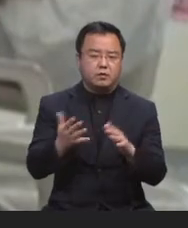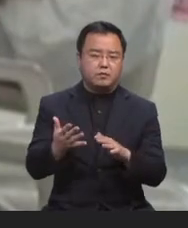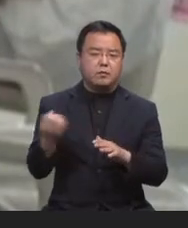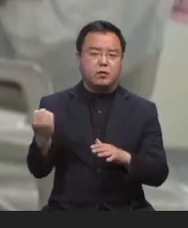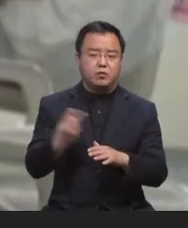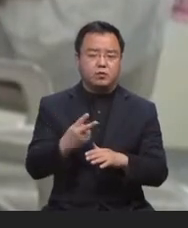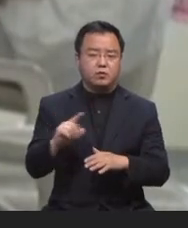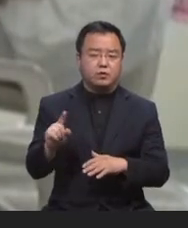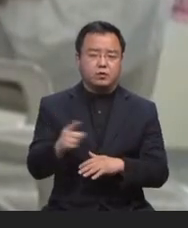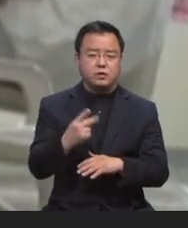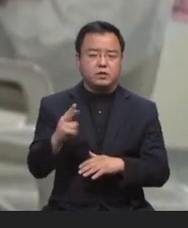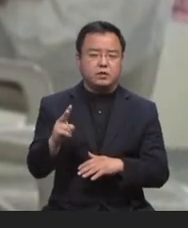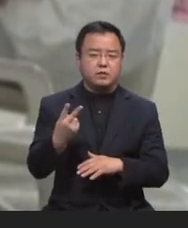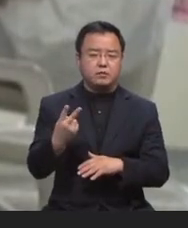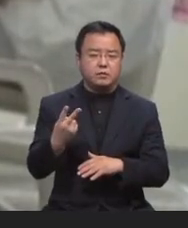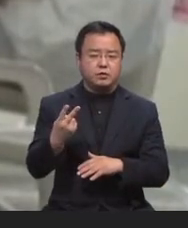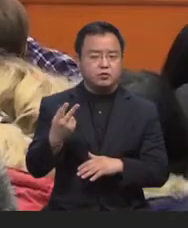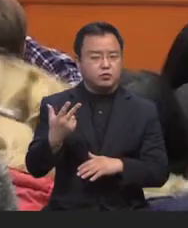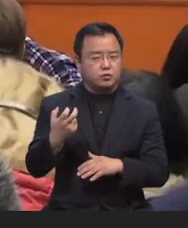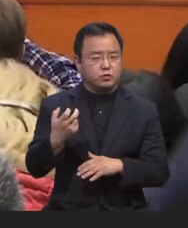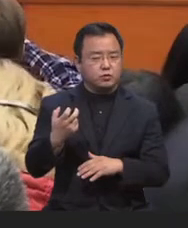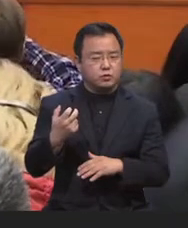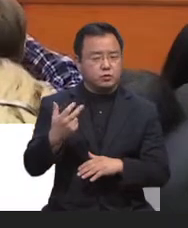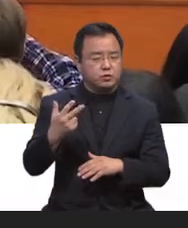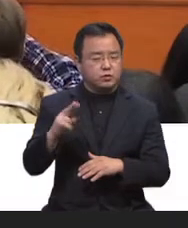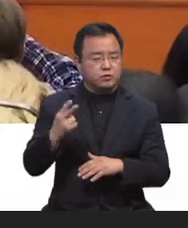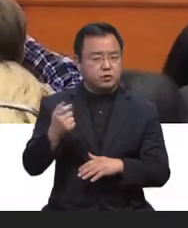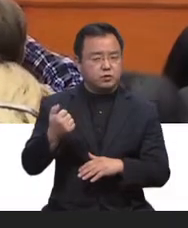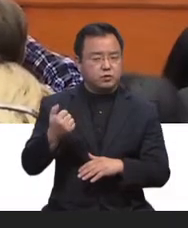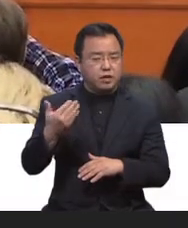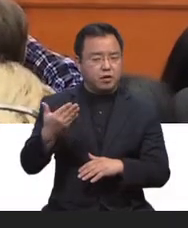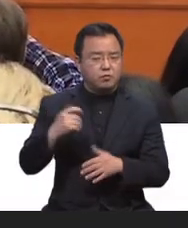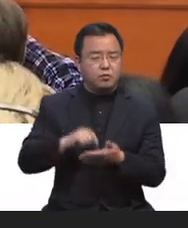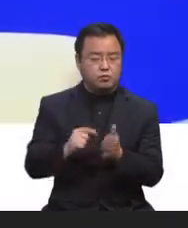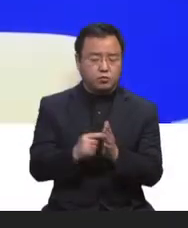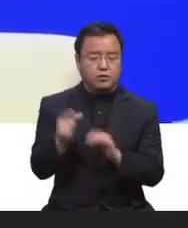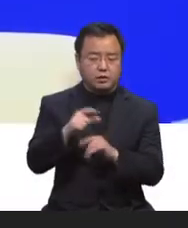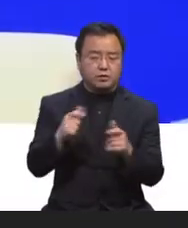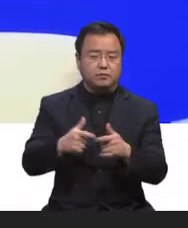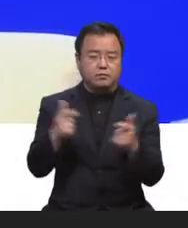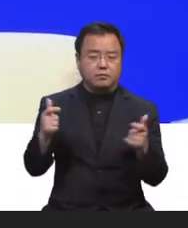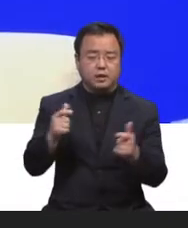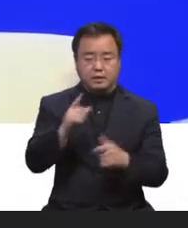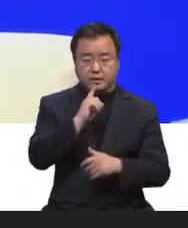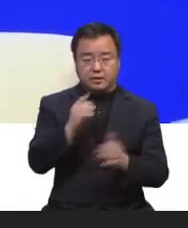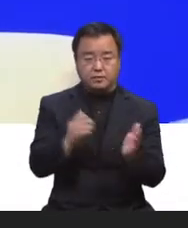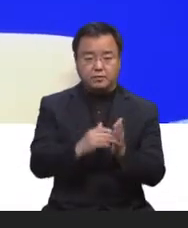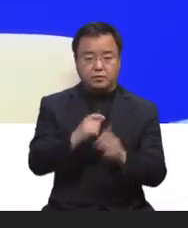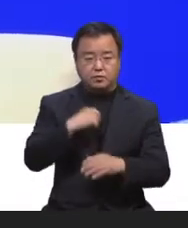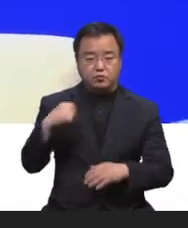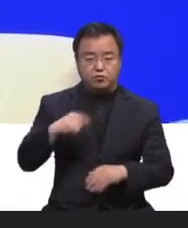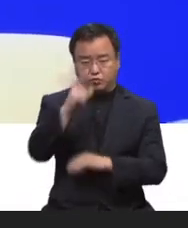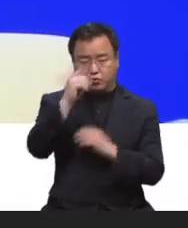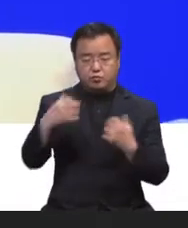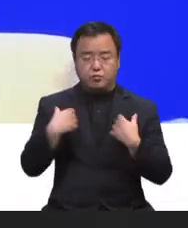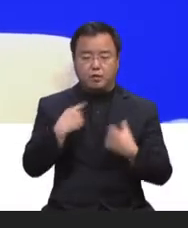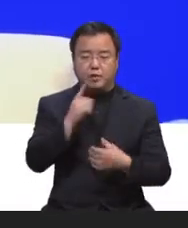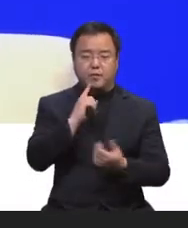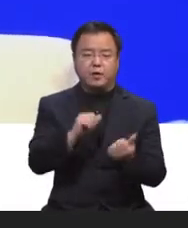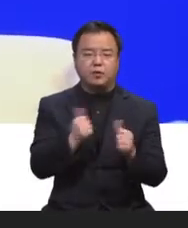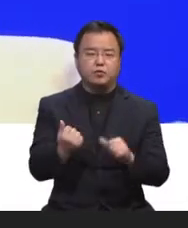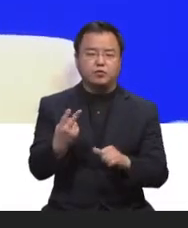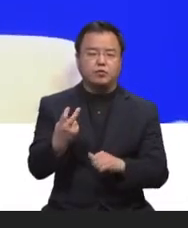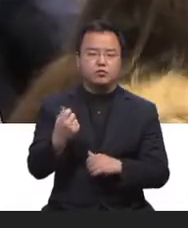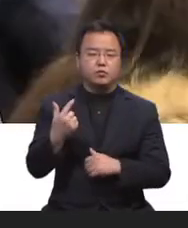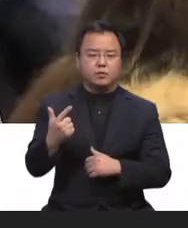9명이 새로 확인됐습니다 중국 정부에 따르면 이 질병으로 숨진 사람은 지금까지 26명 확진 자도